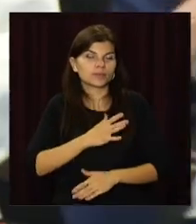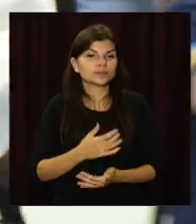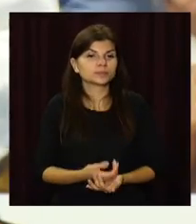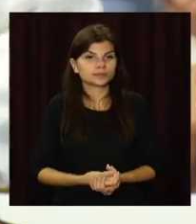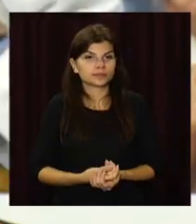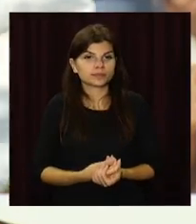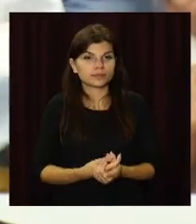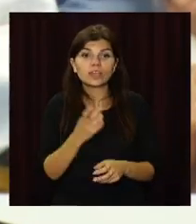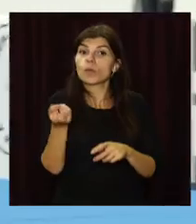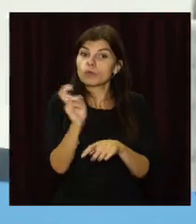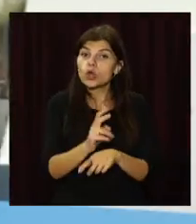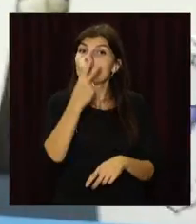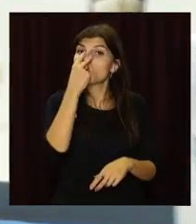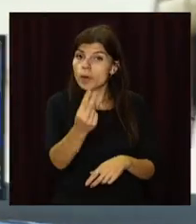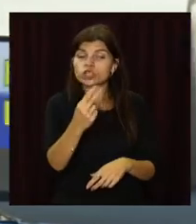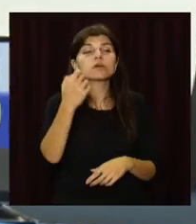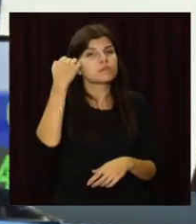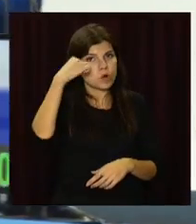Прийшов, побачив, переміг.